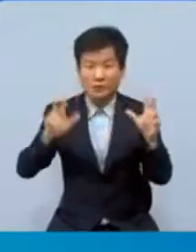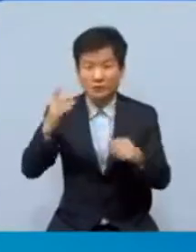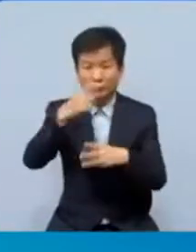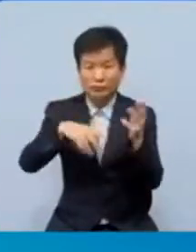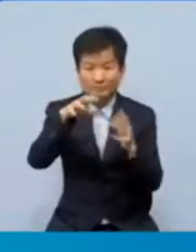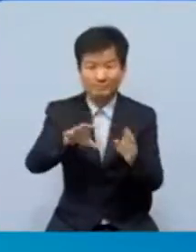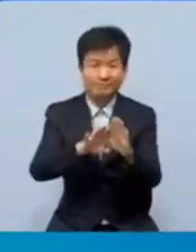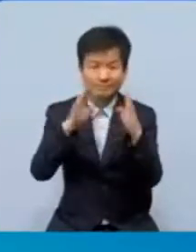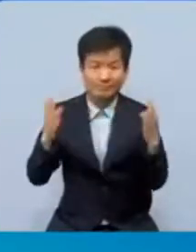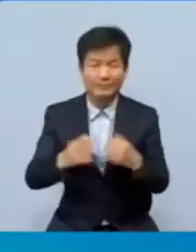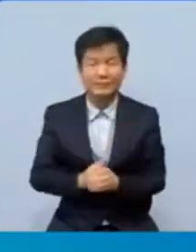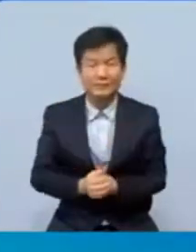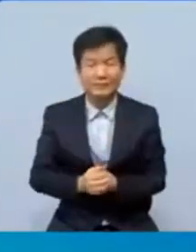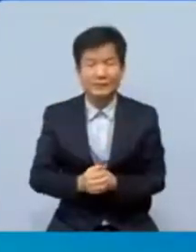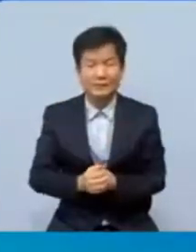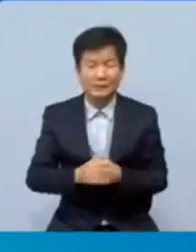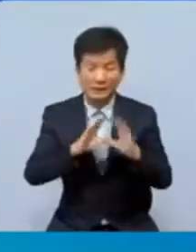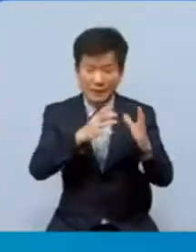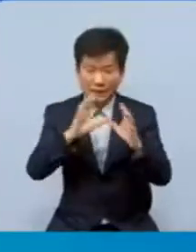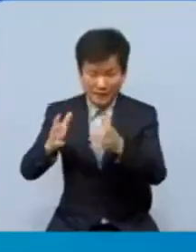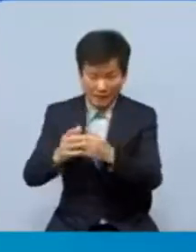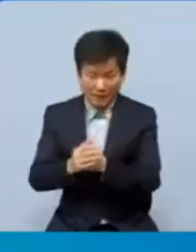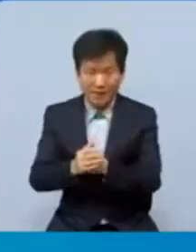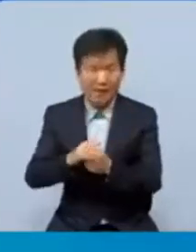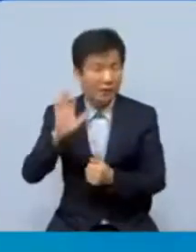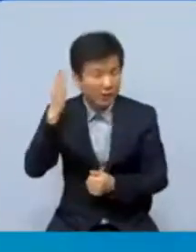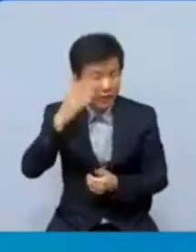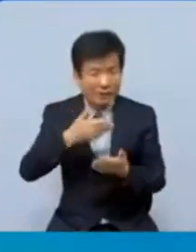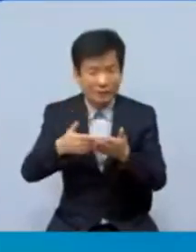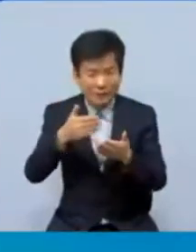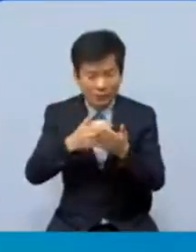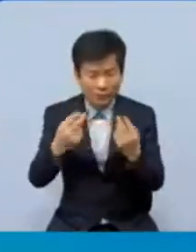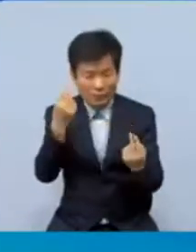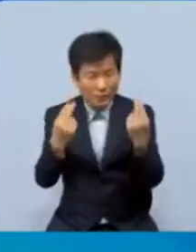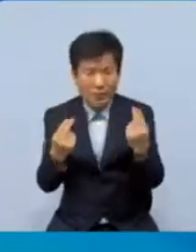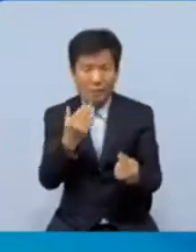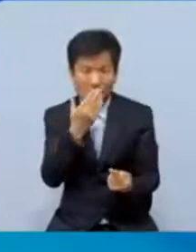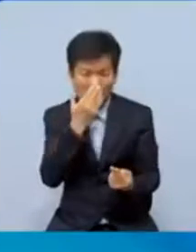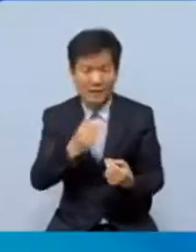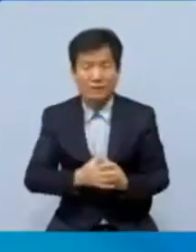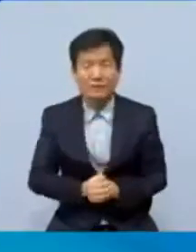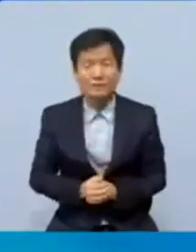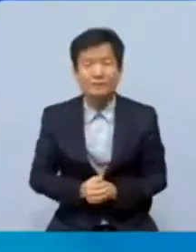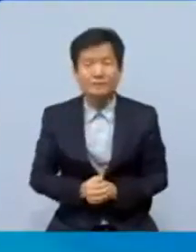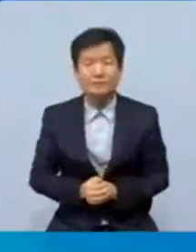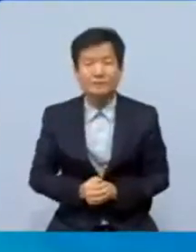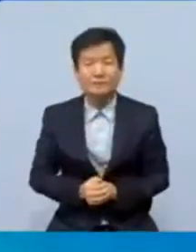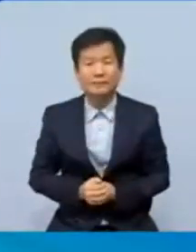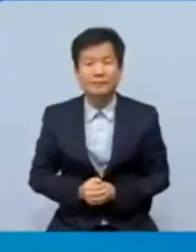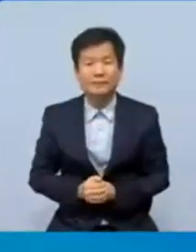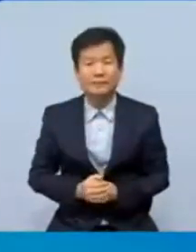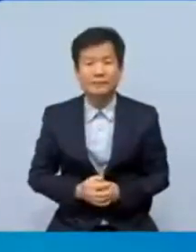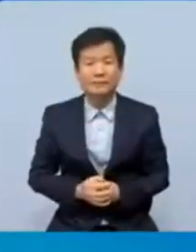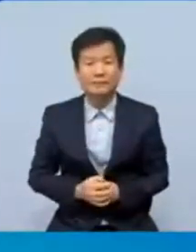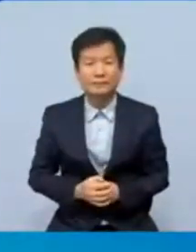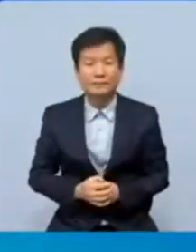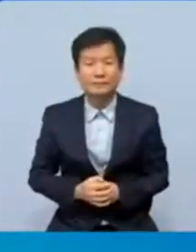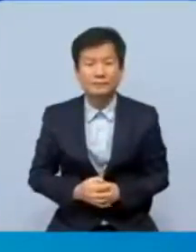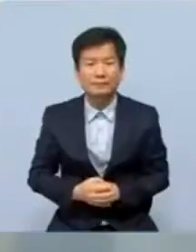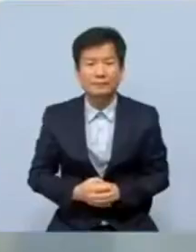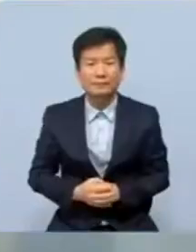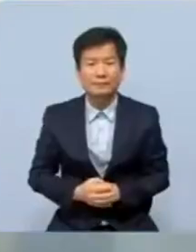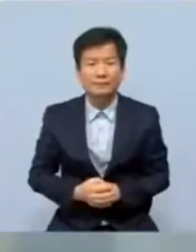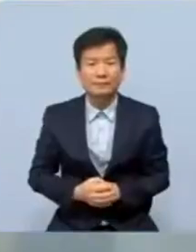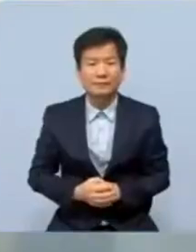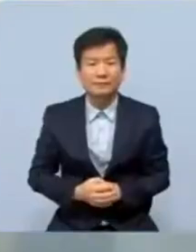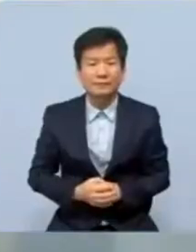열리고 있습니다. 두 국가의 현대미술 흐름을 비교할 수 있어 눈길을 끌고 있습니다. 이정훈 기자가 전해드립니다.